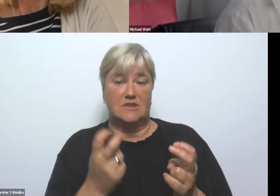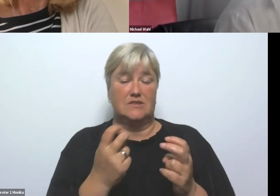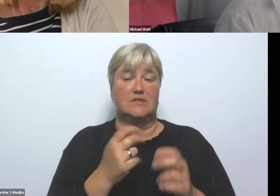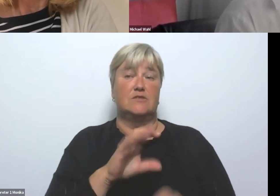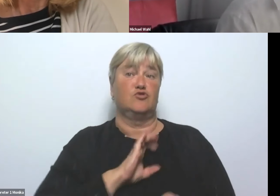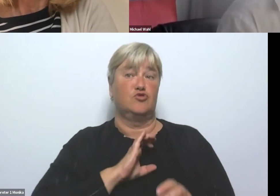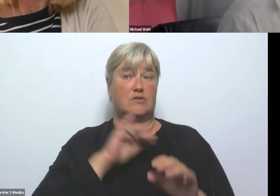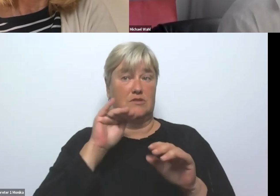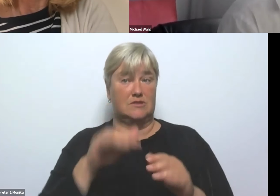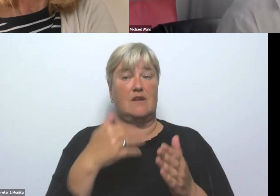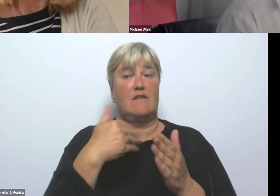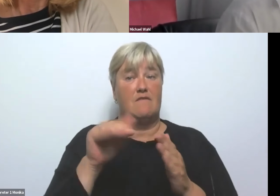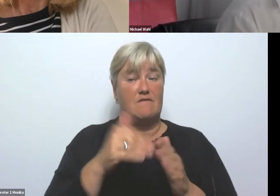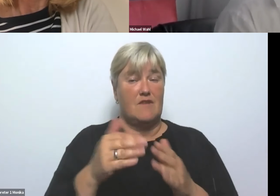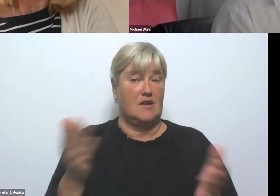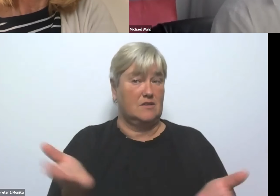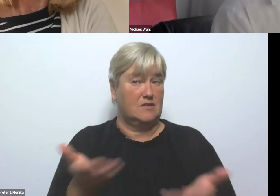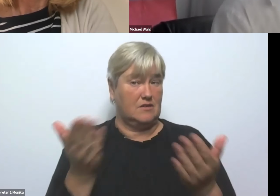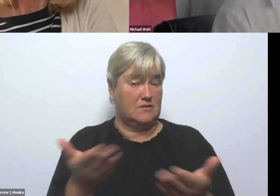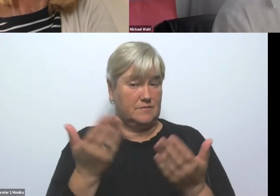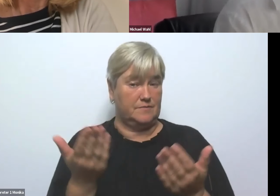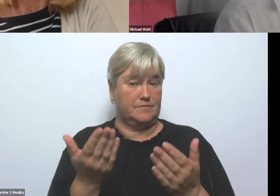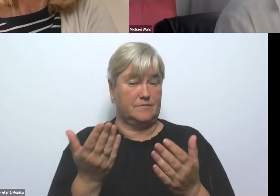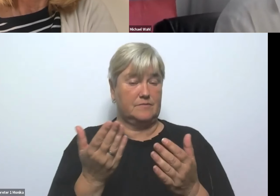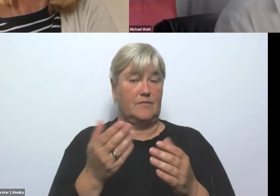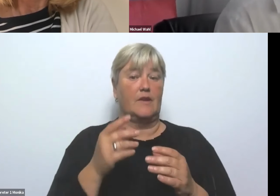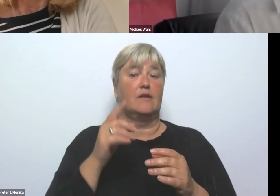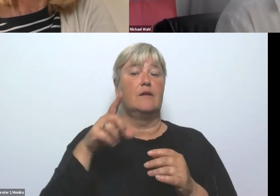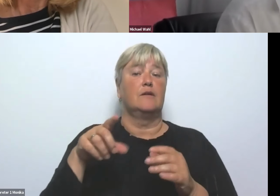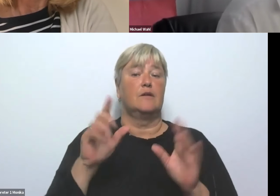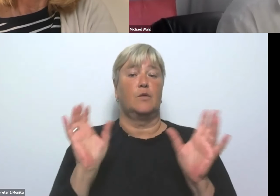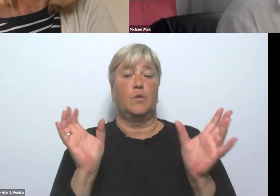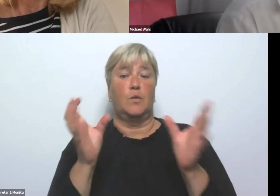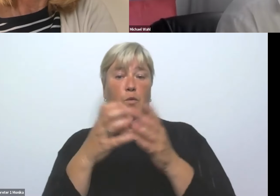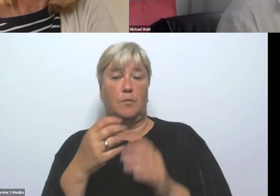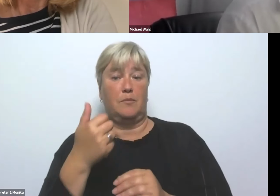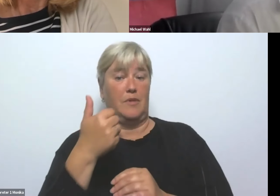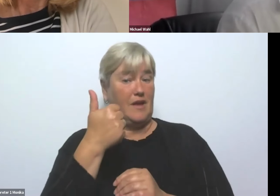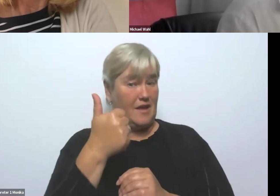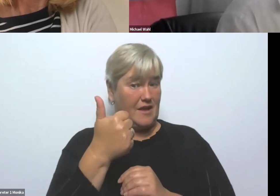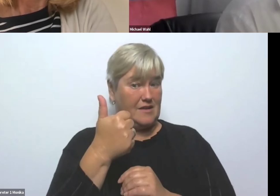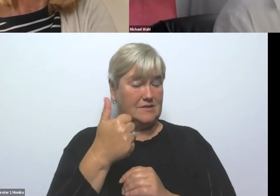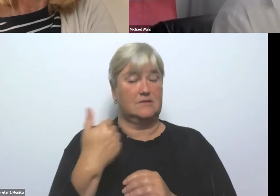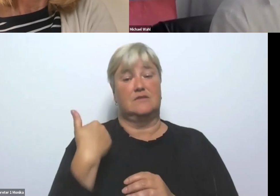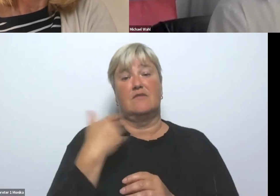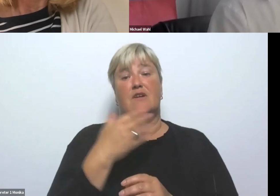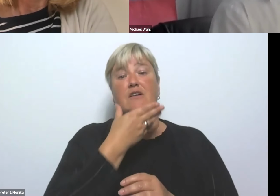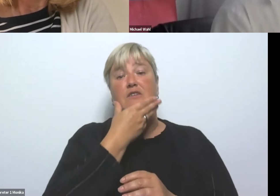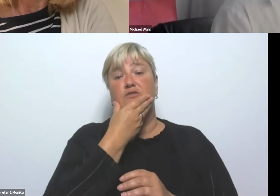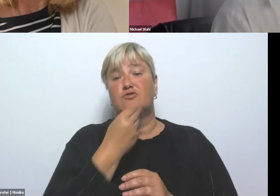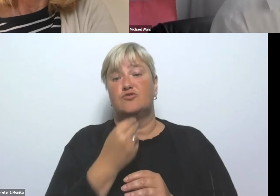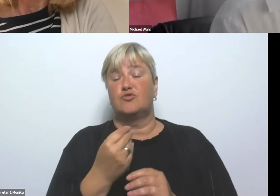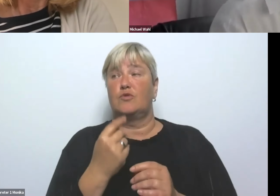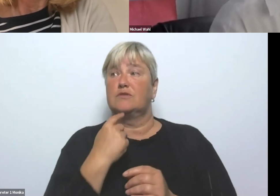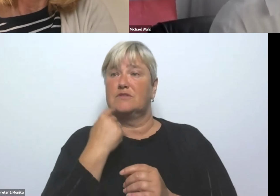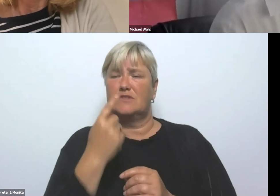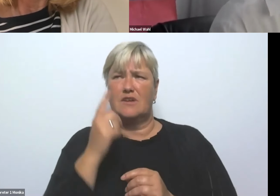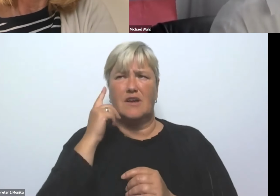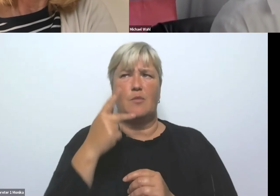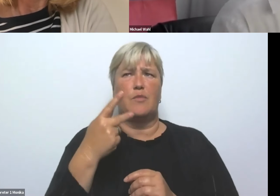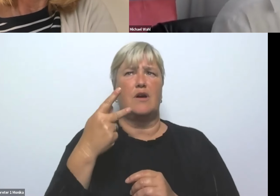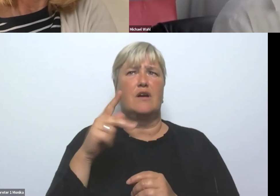sollte. Dann kommen wir zum Panel 1. Da war ein sehr schönes Statement, ich glaube Klaus Höckner war